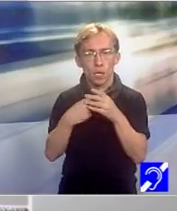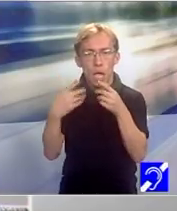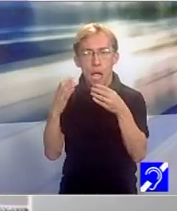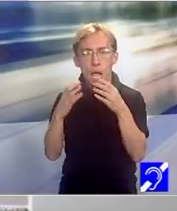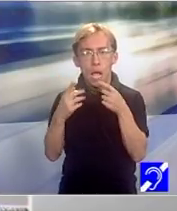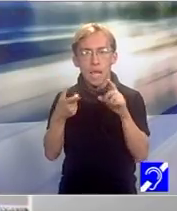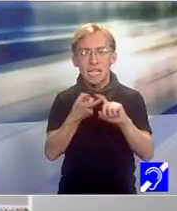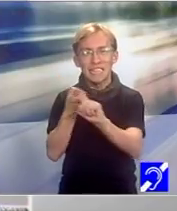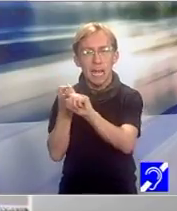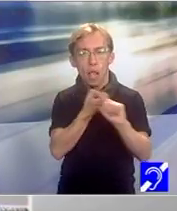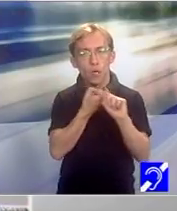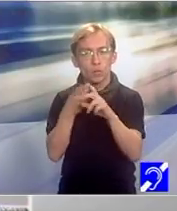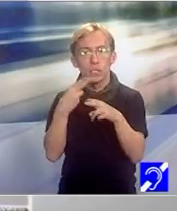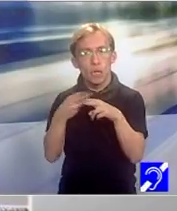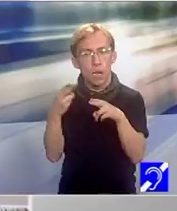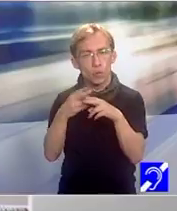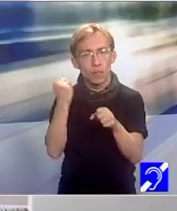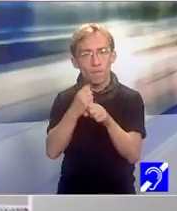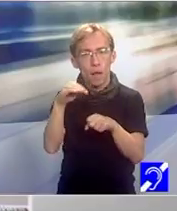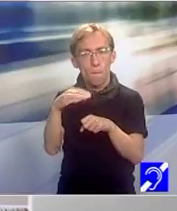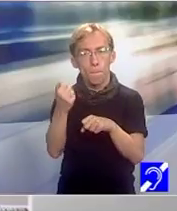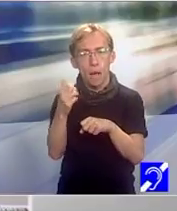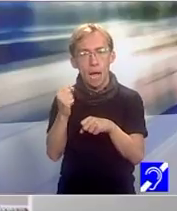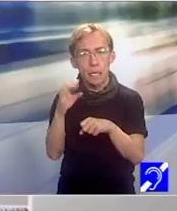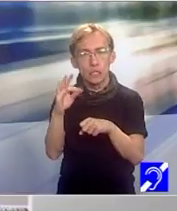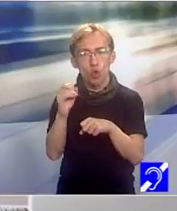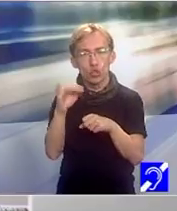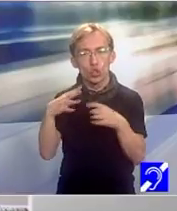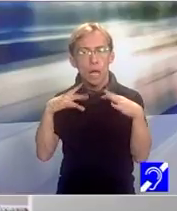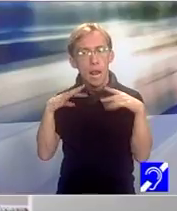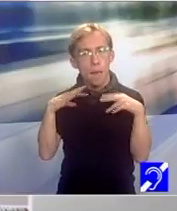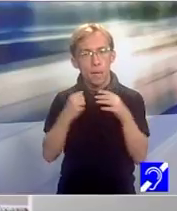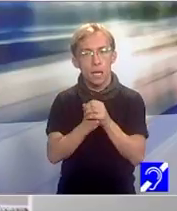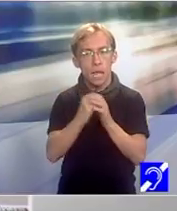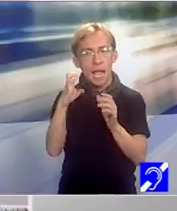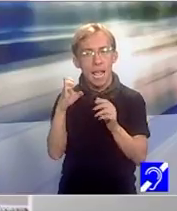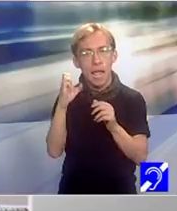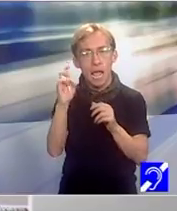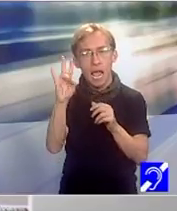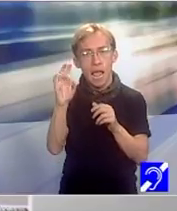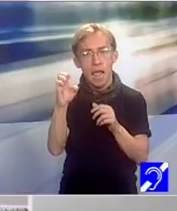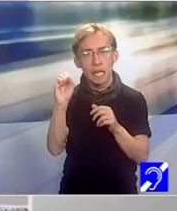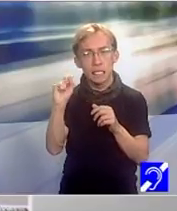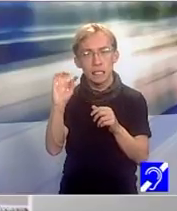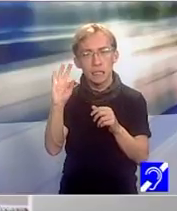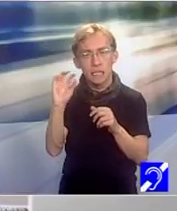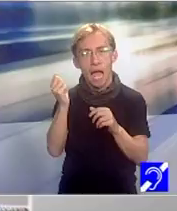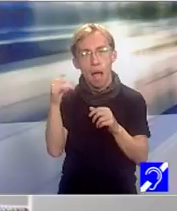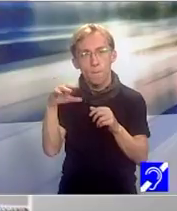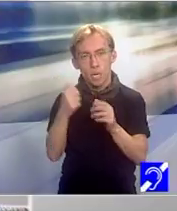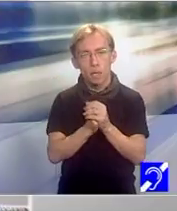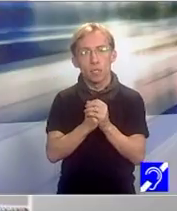un stimul de natură să facă mastocitele să degranuleze, ele eliberează histamină. Și sunt bronhospasm, flushing,